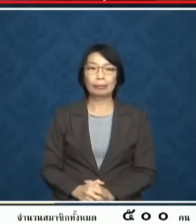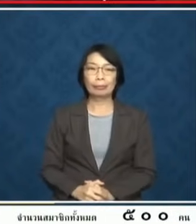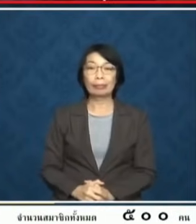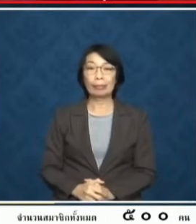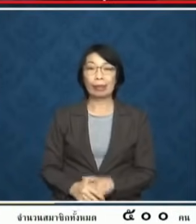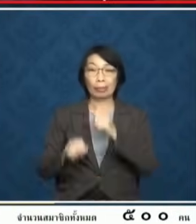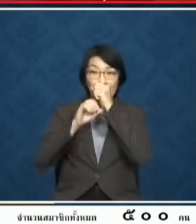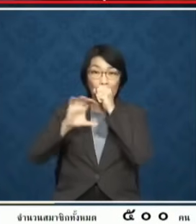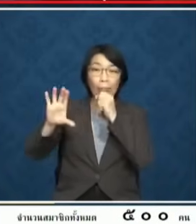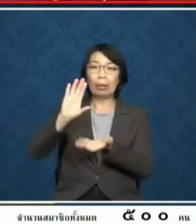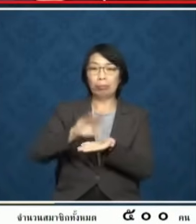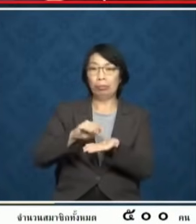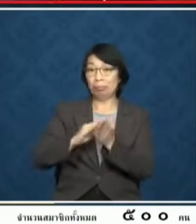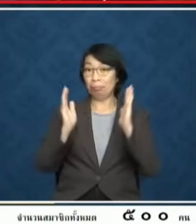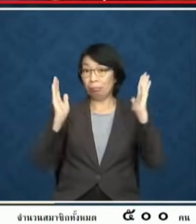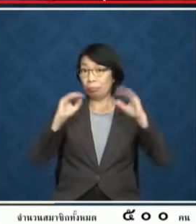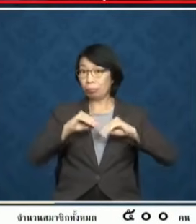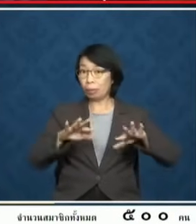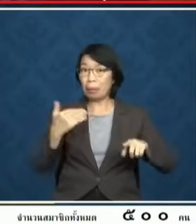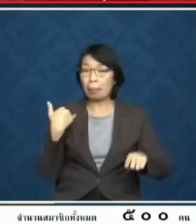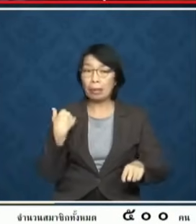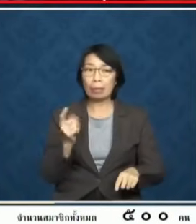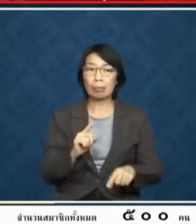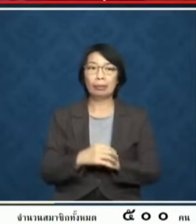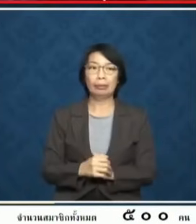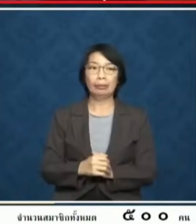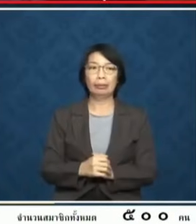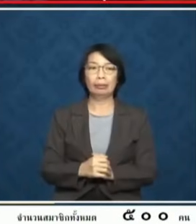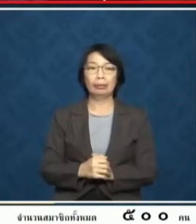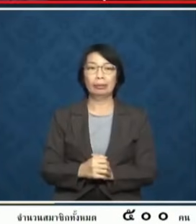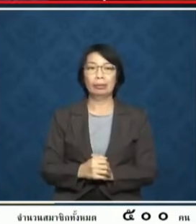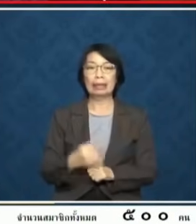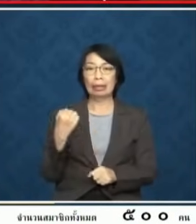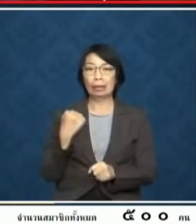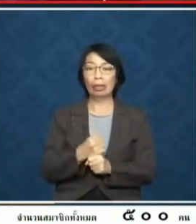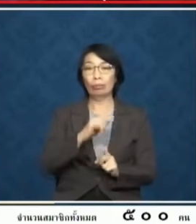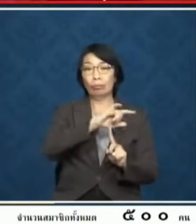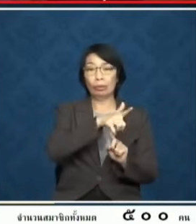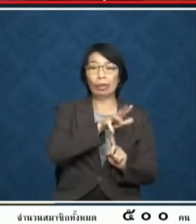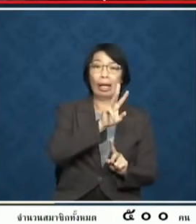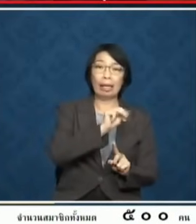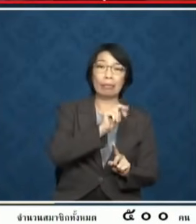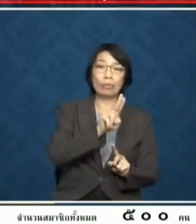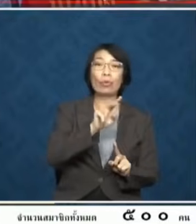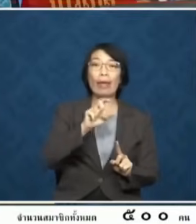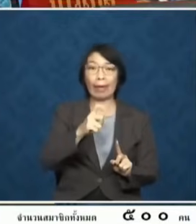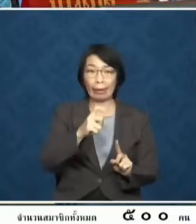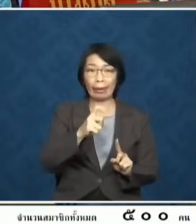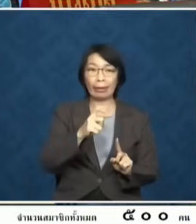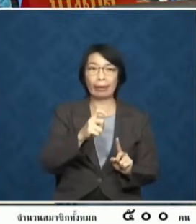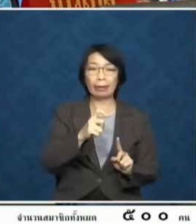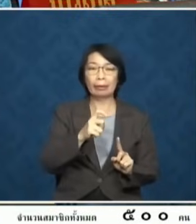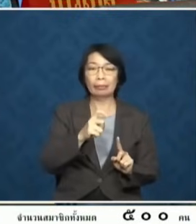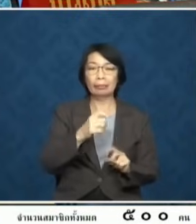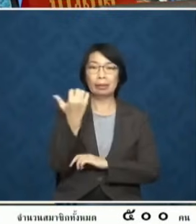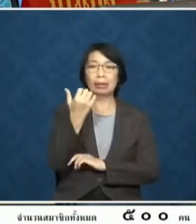กสทชบอกไว้ค่ะ่าว่าช่องที่มาใช้มากของททบ 5เนี่ยมีอยู่ด้วยมี